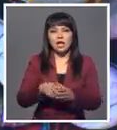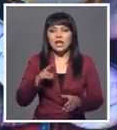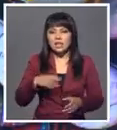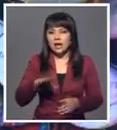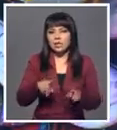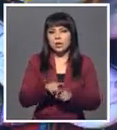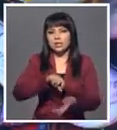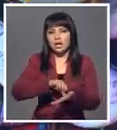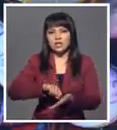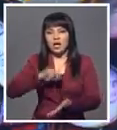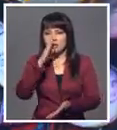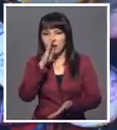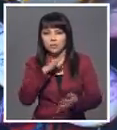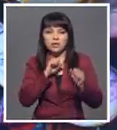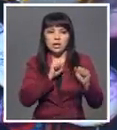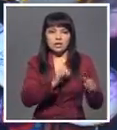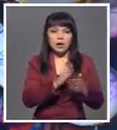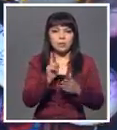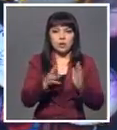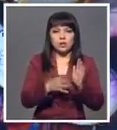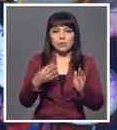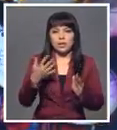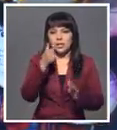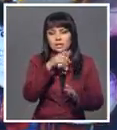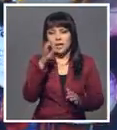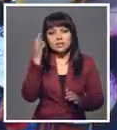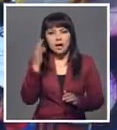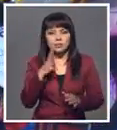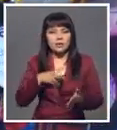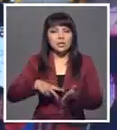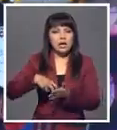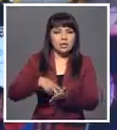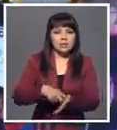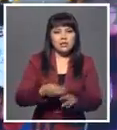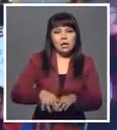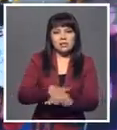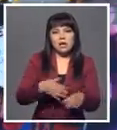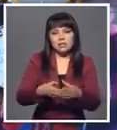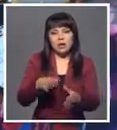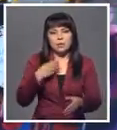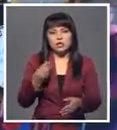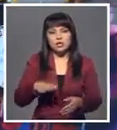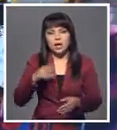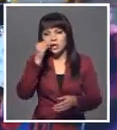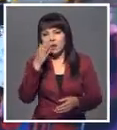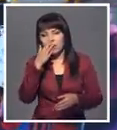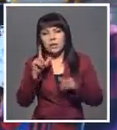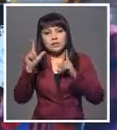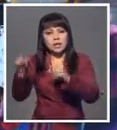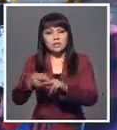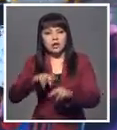Ленинград қалаларын жаудан қорғады. 1945 жылы немістер тізе бүккеннен кейін қиыр шығыс майданына жапон әскерлеріне